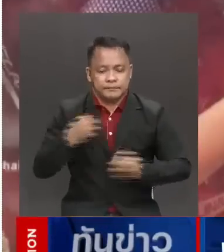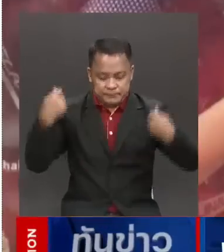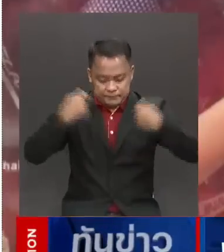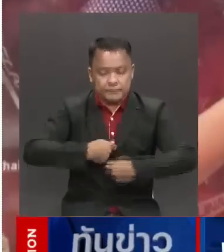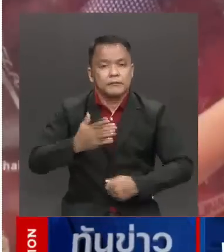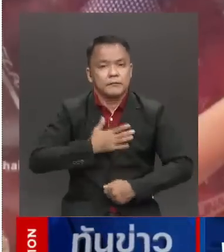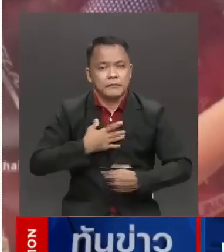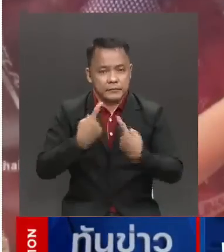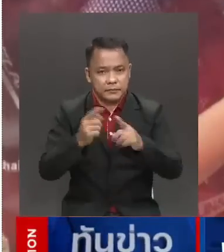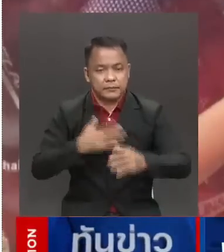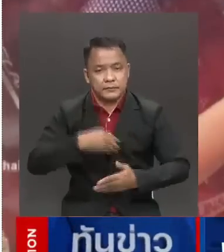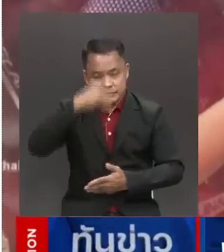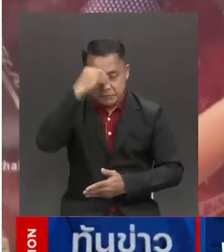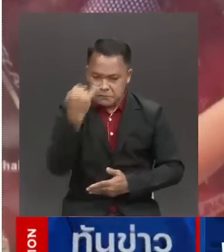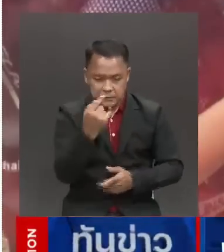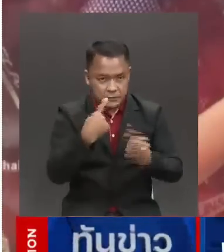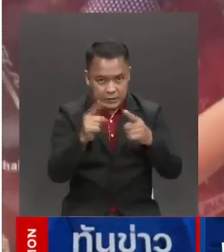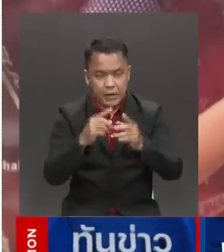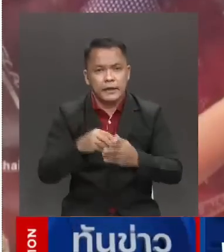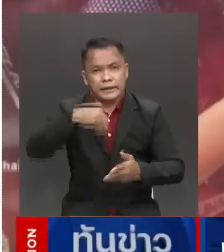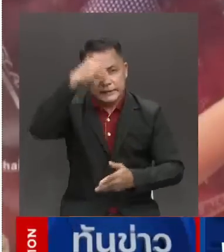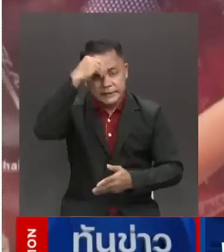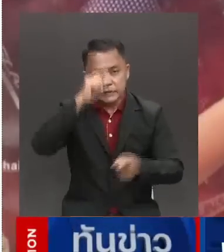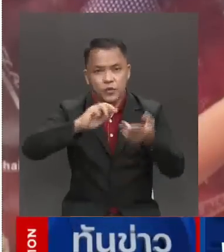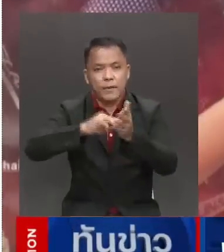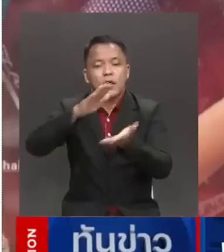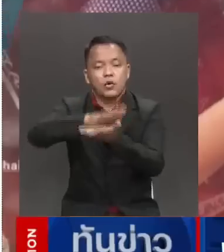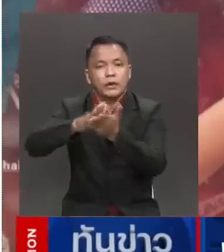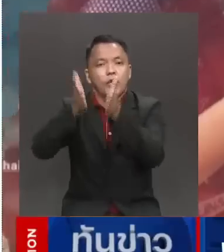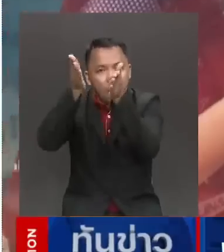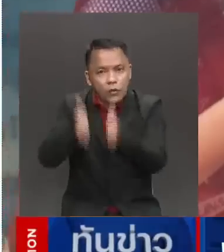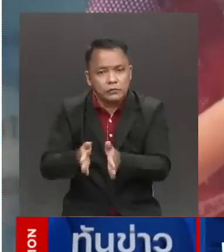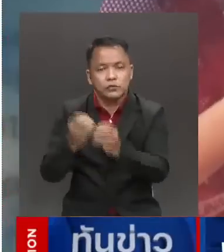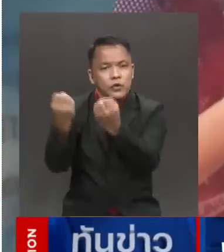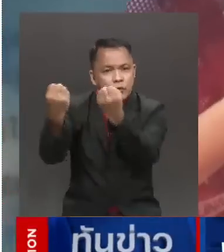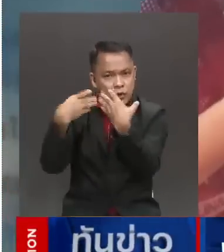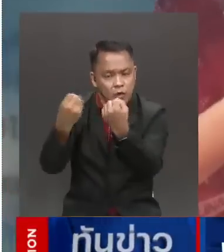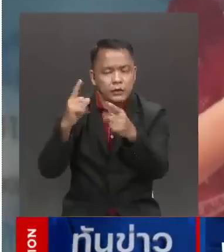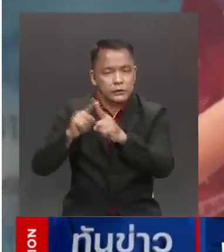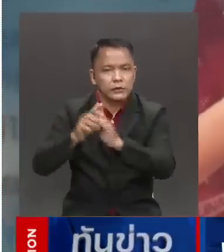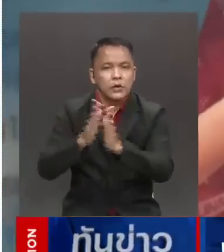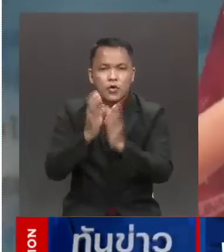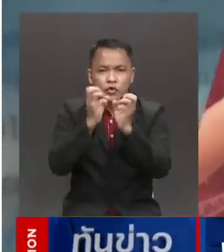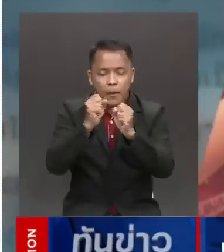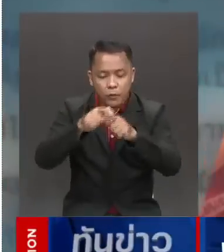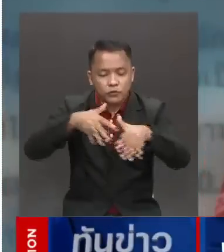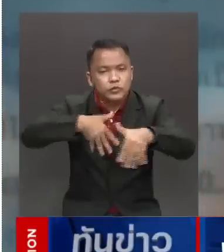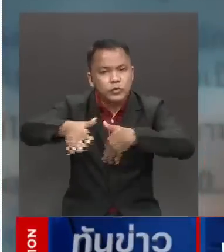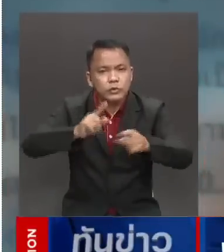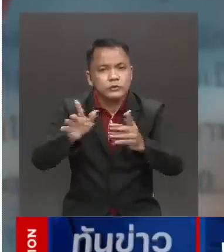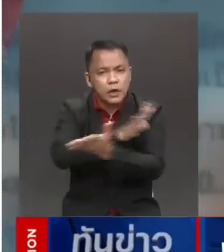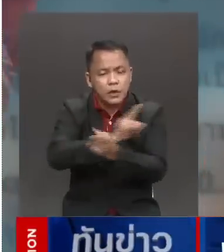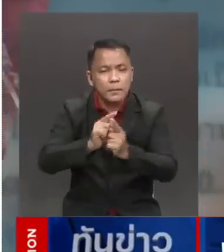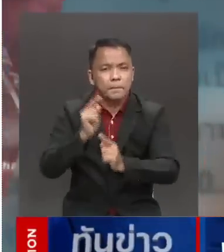แบบนี้ไม่ได้ทำให้หนูเรียนไม่ดีสิ่งที่ทำให้เรียนไม่ได้คือโรงเรียนและบุคลากรเรื่องนี้เป็นบททดสอบของสังคมไทยทำให้เห็นว่าจะ